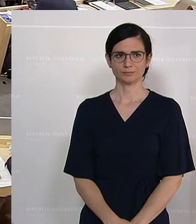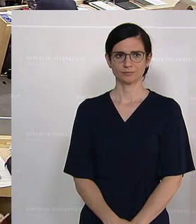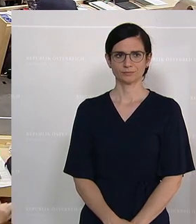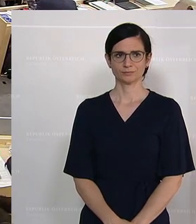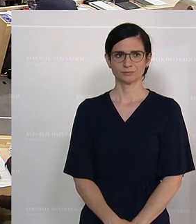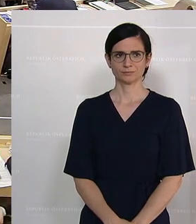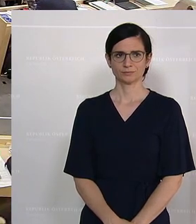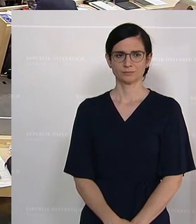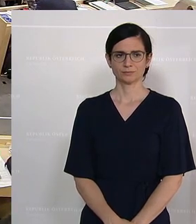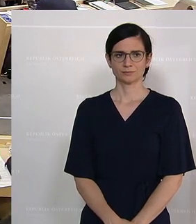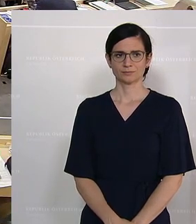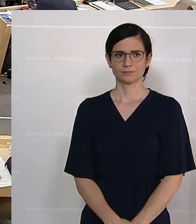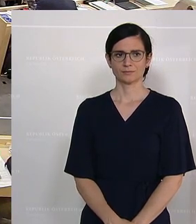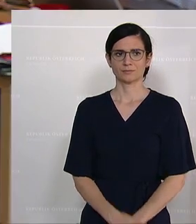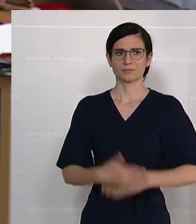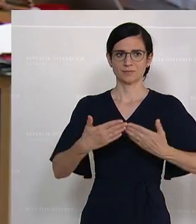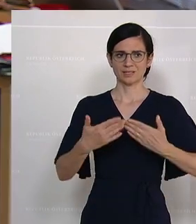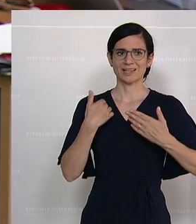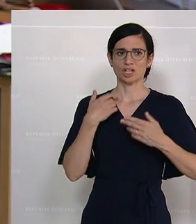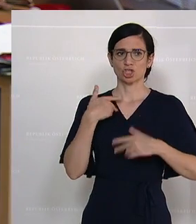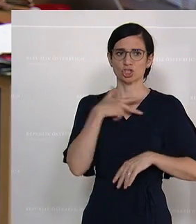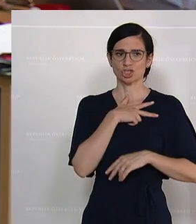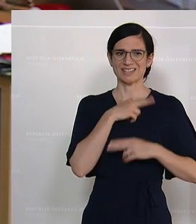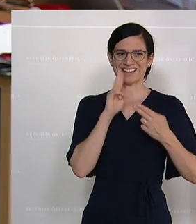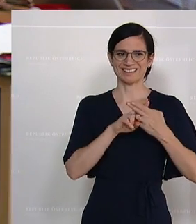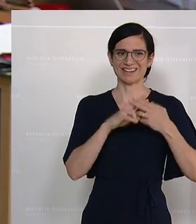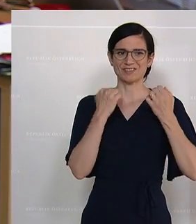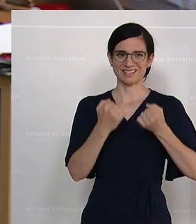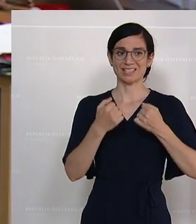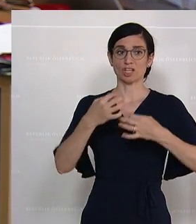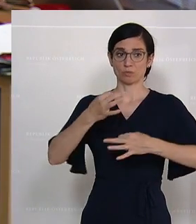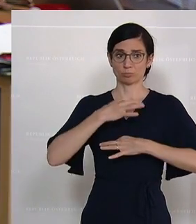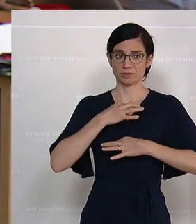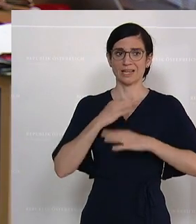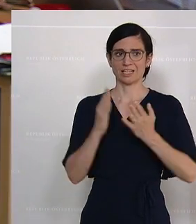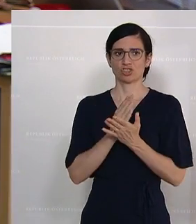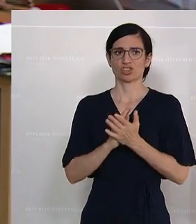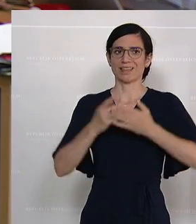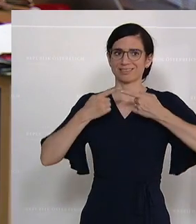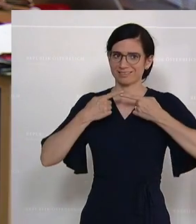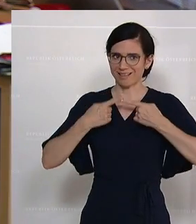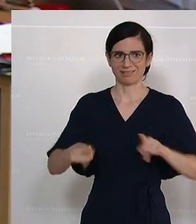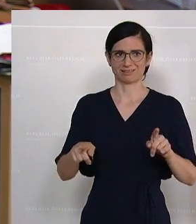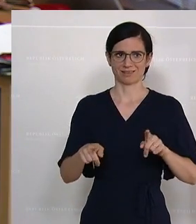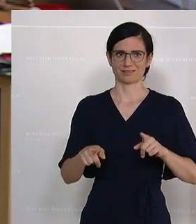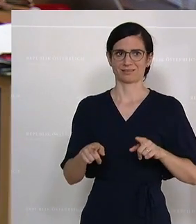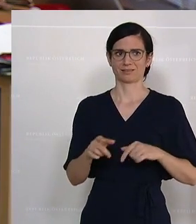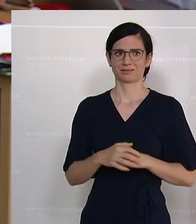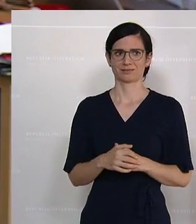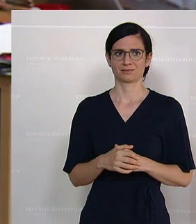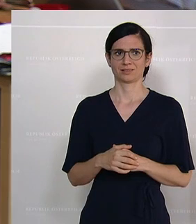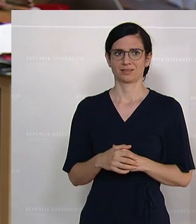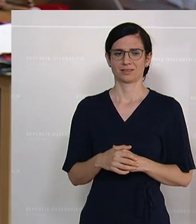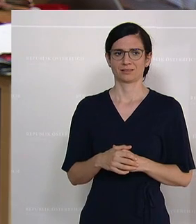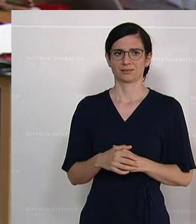ich sage ja nicht dass das falsch ich sage nur dass die soziale treffsicherheit ein ganz wichtiger faktor war dazu geführt hat dass man diese preis deckeln im moment nicht